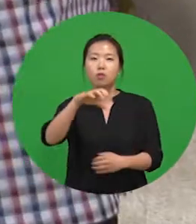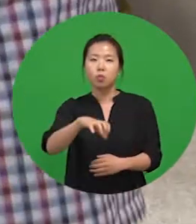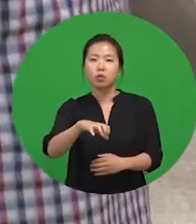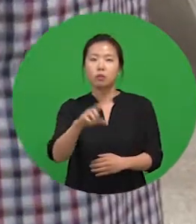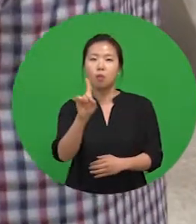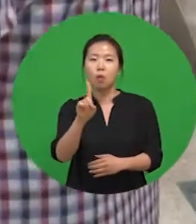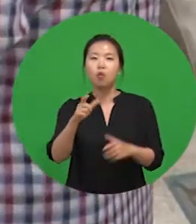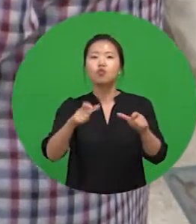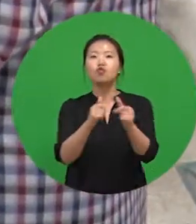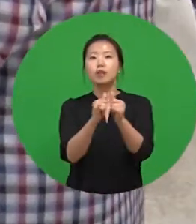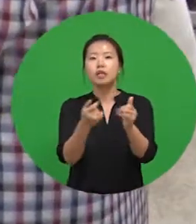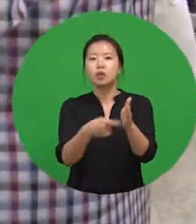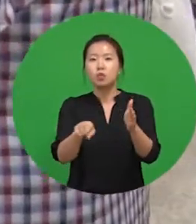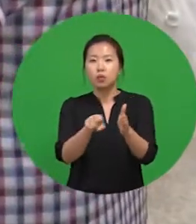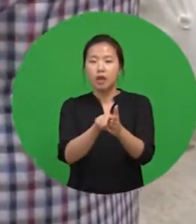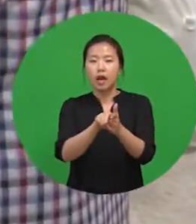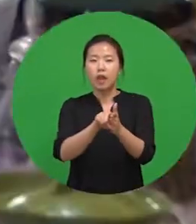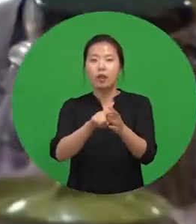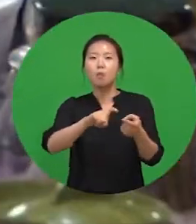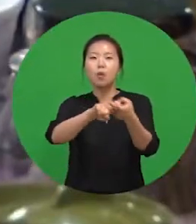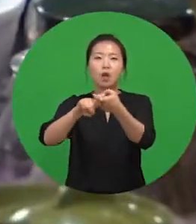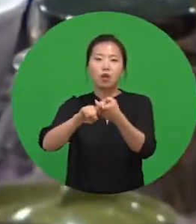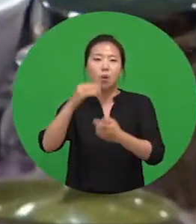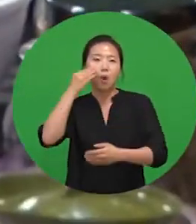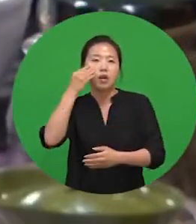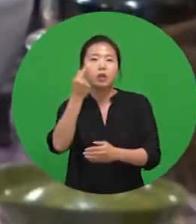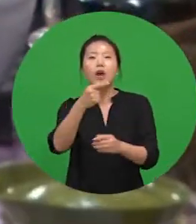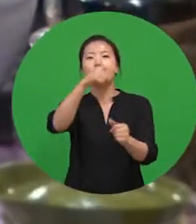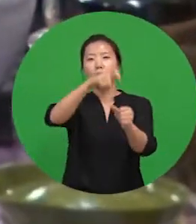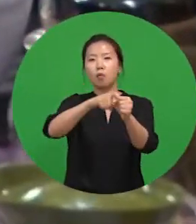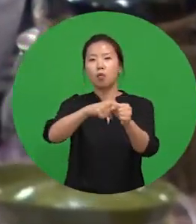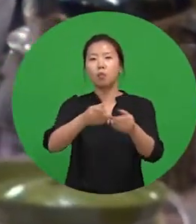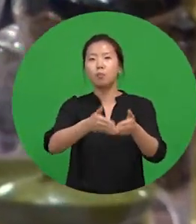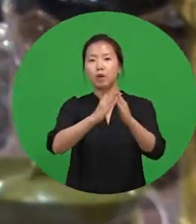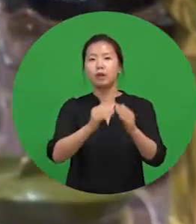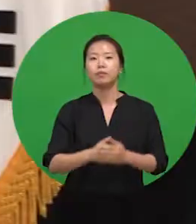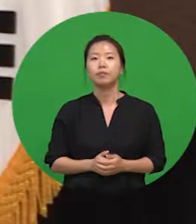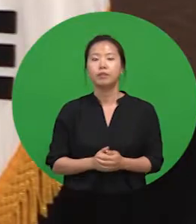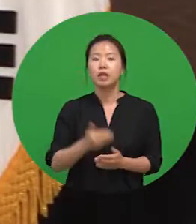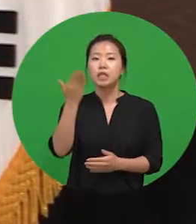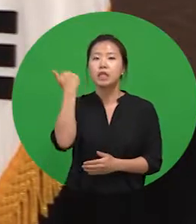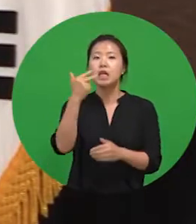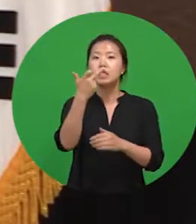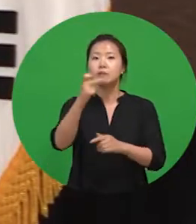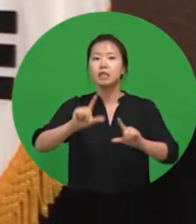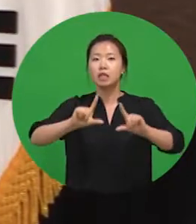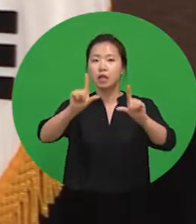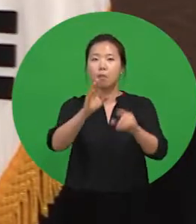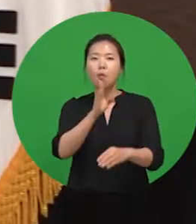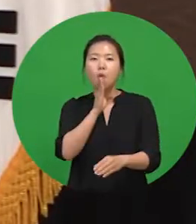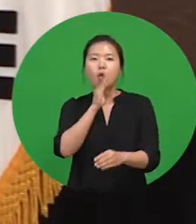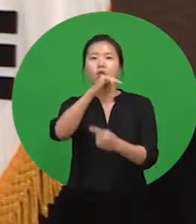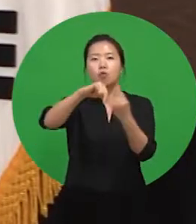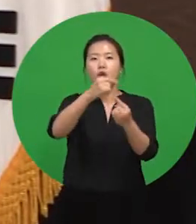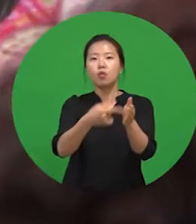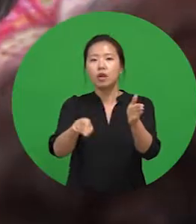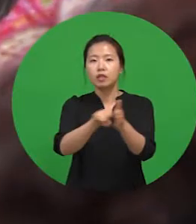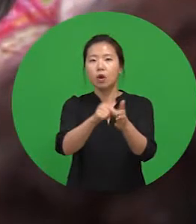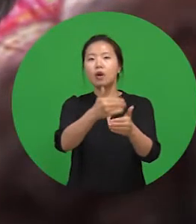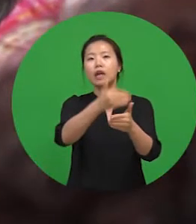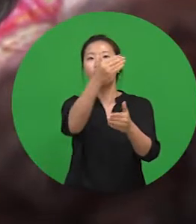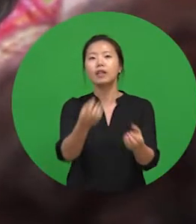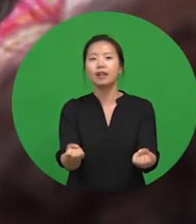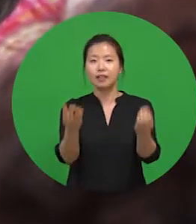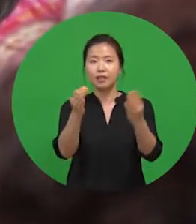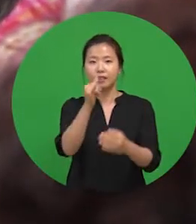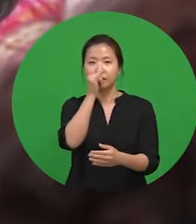욕구 충족과 마을 공동체 활성화 지원을 위해 마련됐는데요. 지난 17일 본격적인 운영을 위해